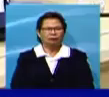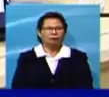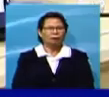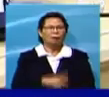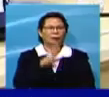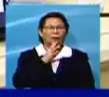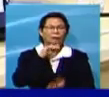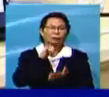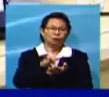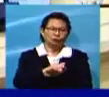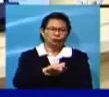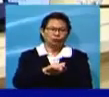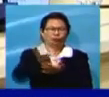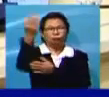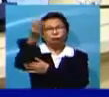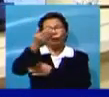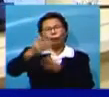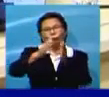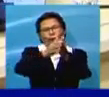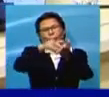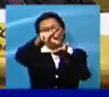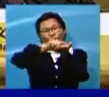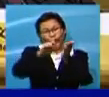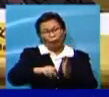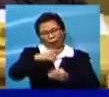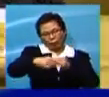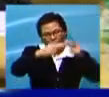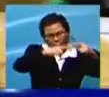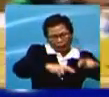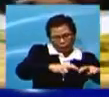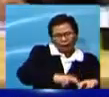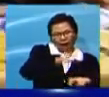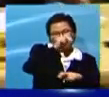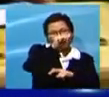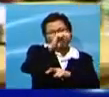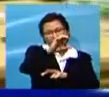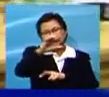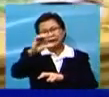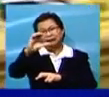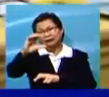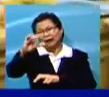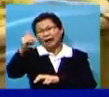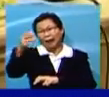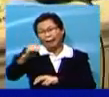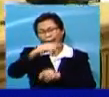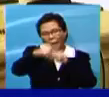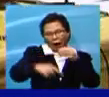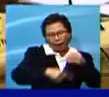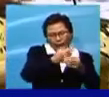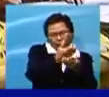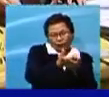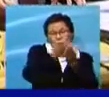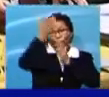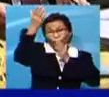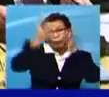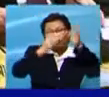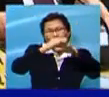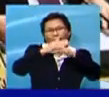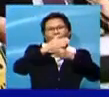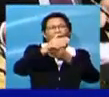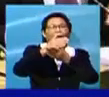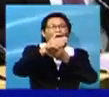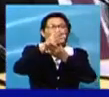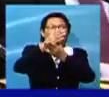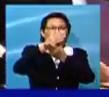2017. Beliau berkata demikian pada taklimat media mengenai hasil kaji selidik ACCCIM berhubung keadaan ekonomi negara bagi separuh